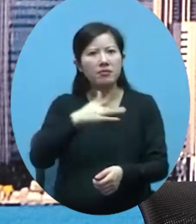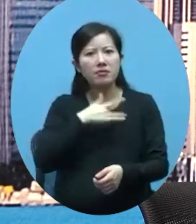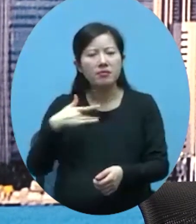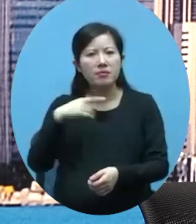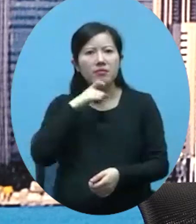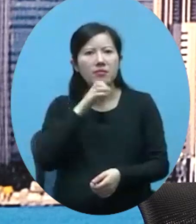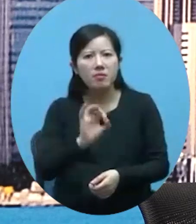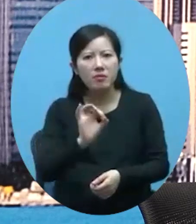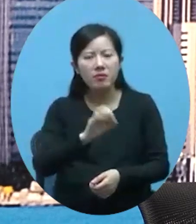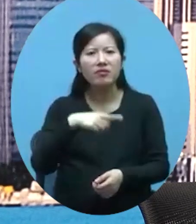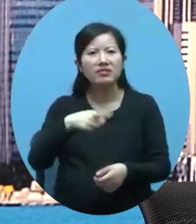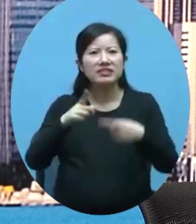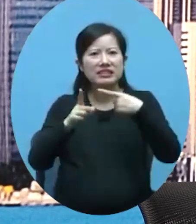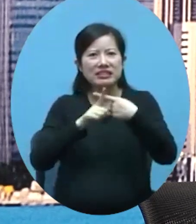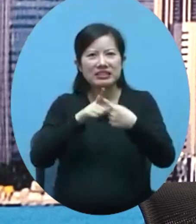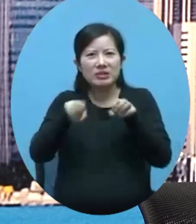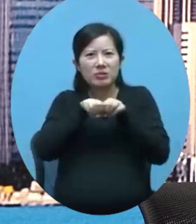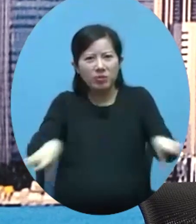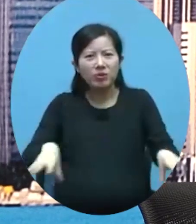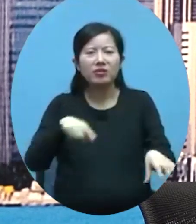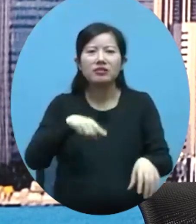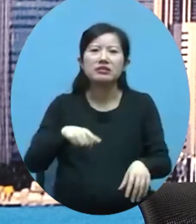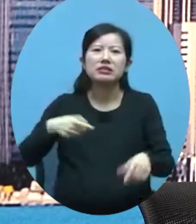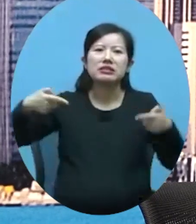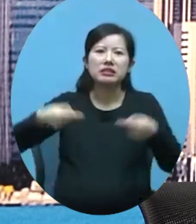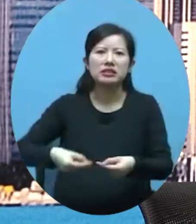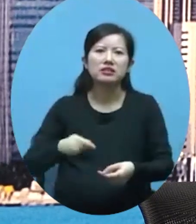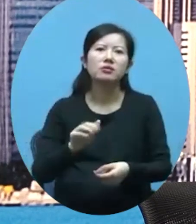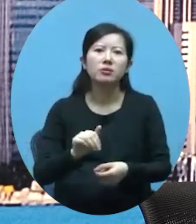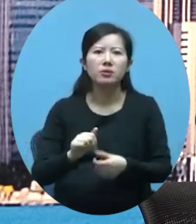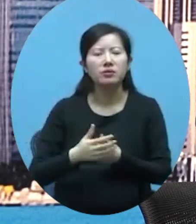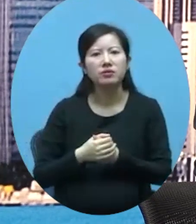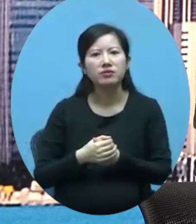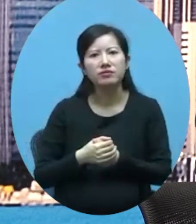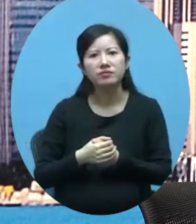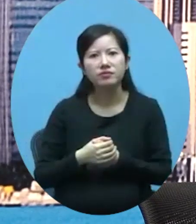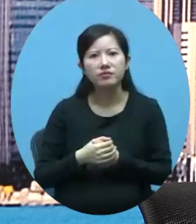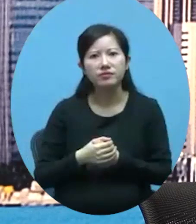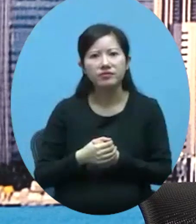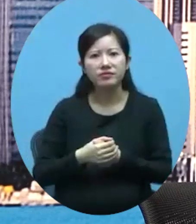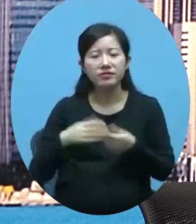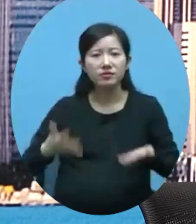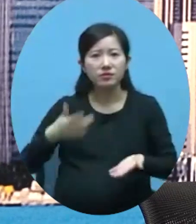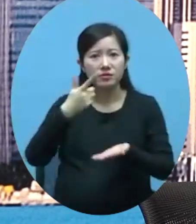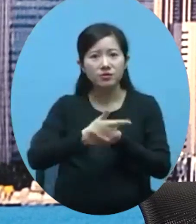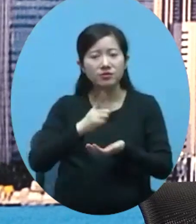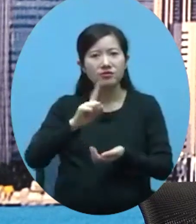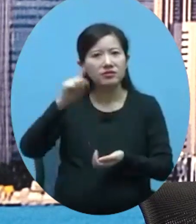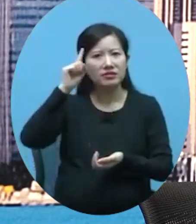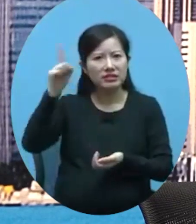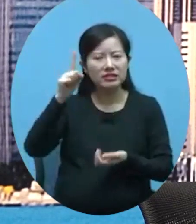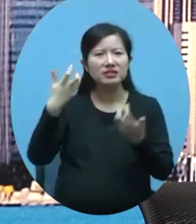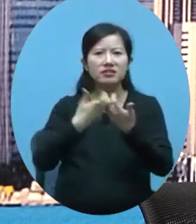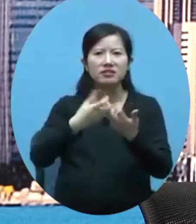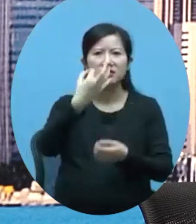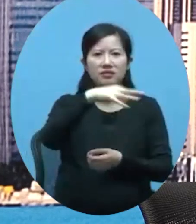减低它在社区继续传染给其他病人的风险至于我们现在大约每天是有三千多